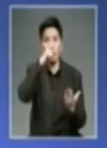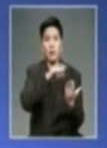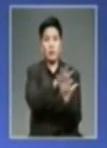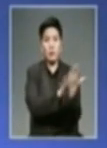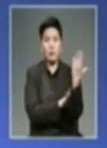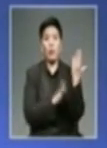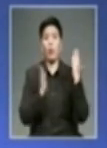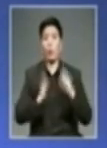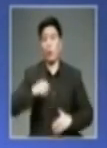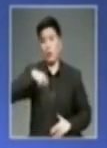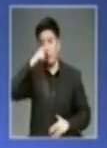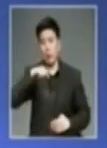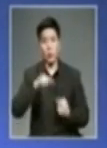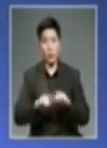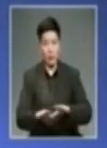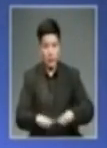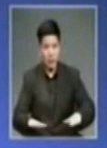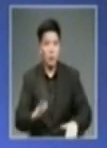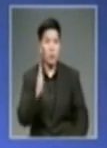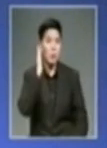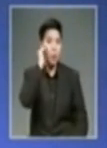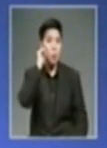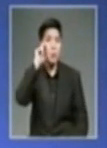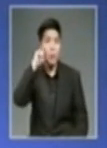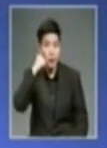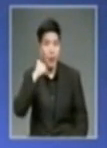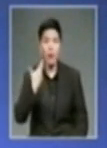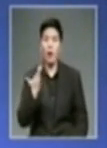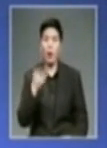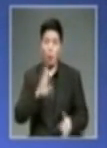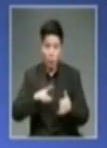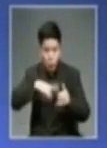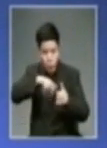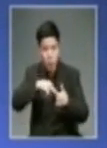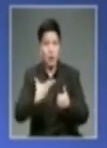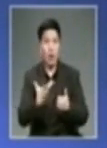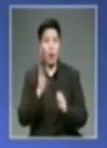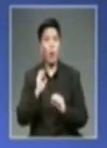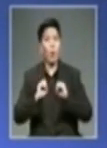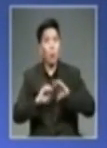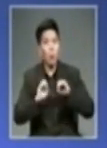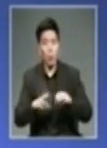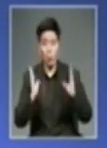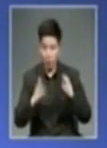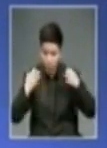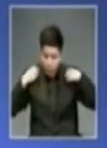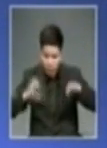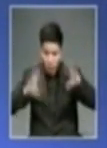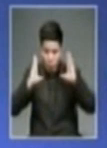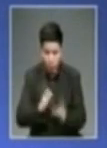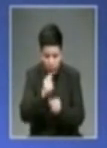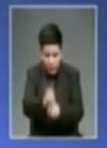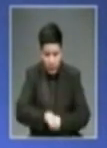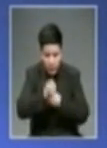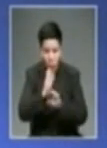คนในชาติก็คือเยาวชนเด็กพ่อแม่ผู้ปกครองครูบาอาจารย์ผู้ประกอบการข้าราชการเกษตรกร